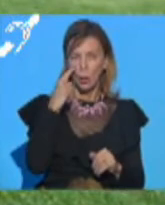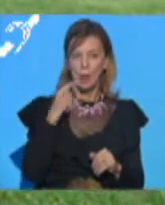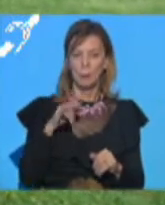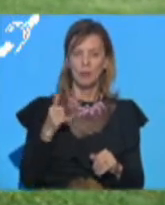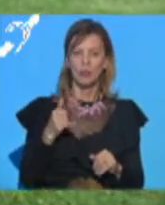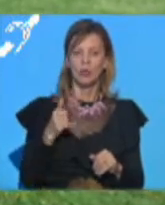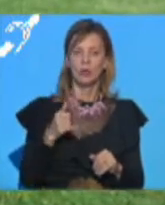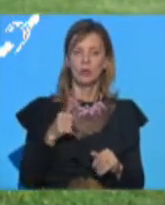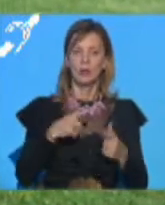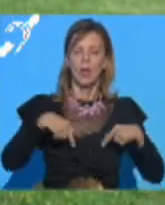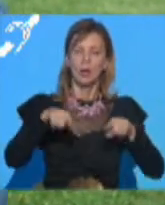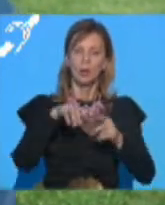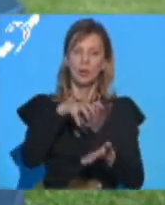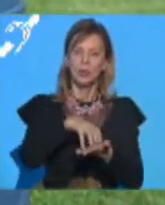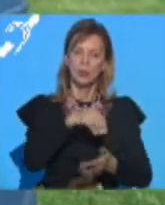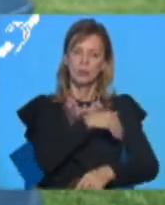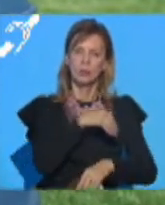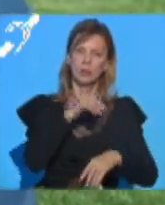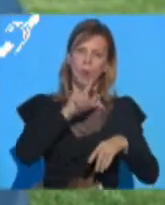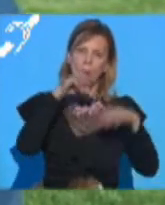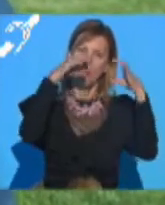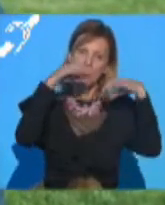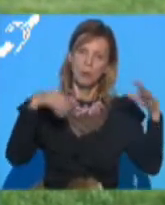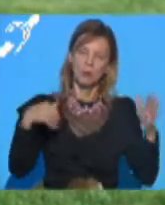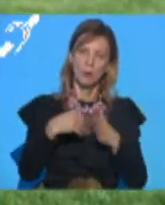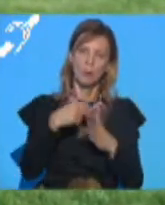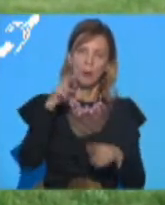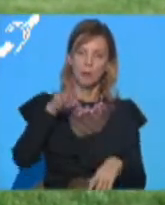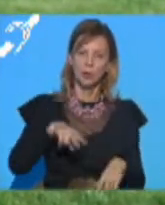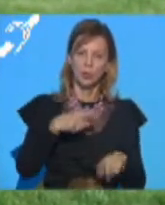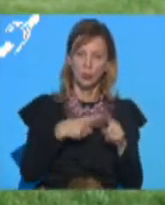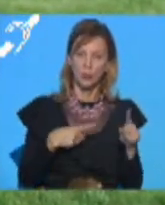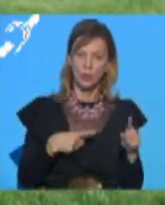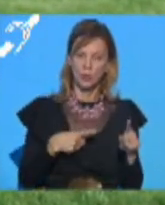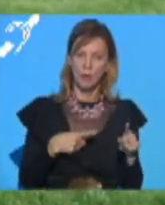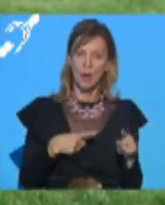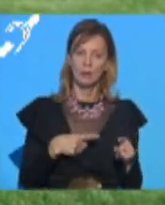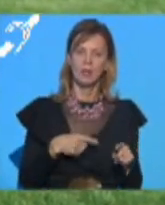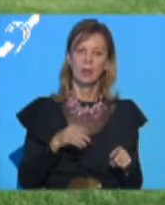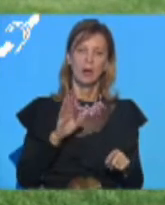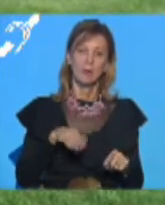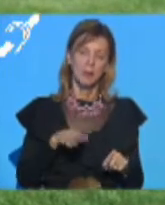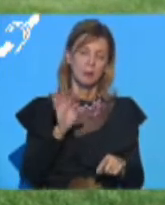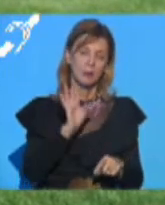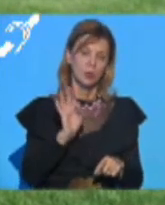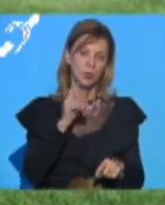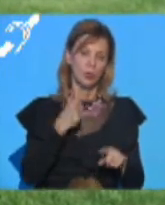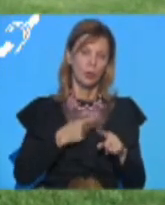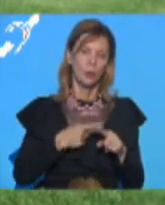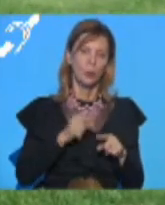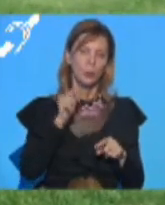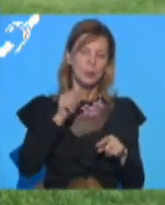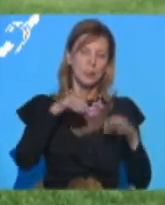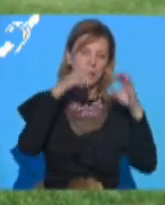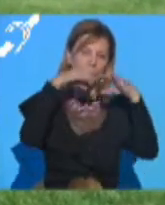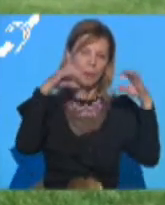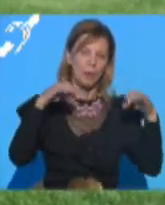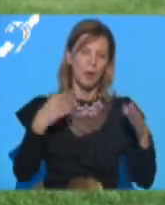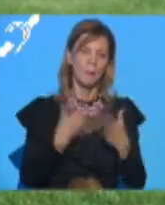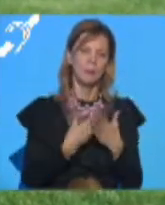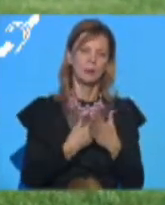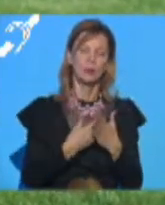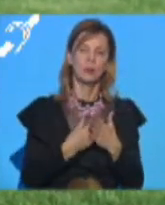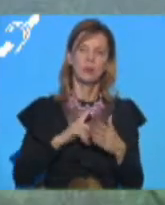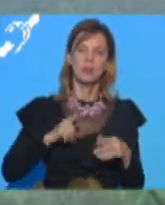noiembrie și la noi în zonă n-a mai plouat de 2 luni jumate. A avut puțin noroc cu ploaia care a venit atunci, pentru că